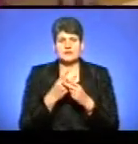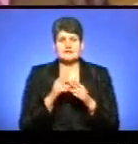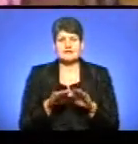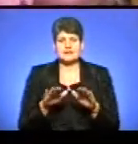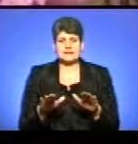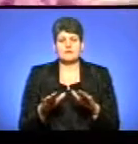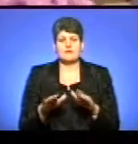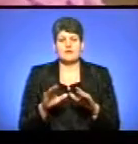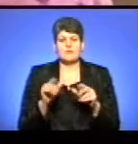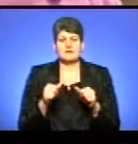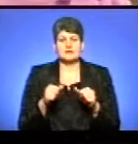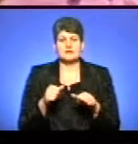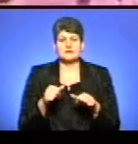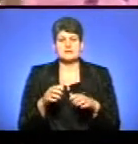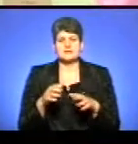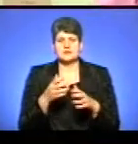для зігрівання.